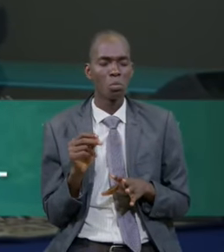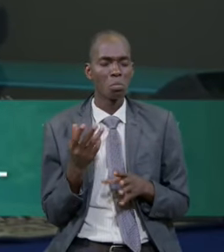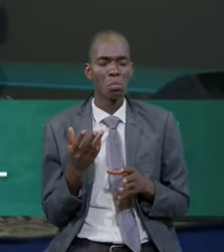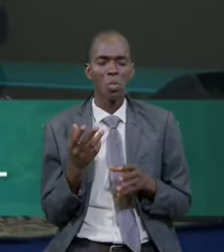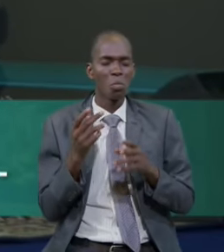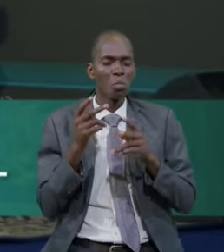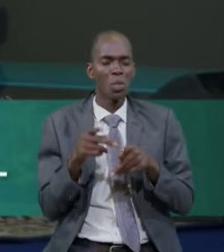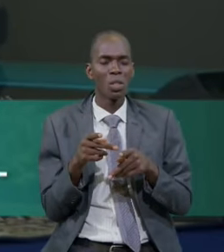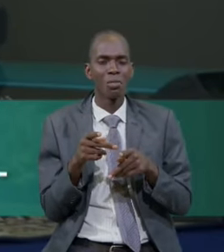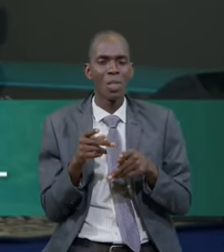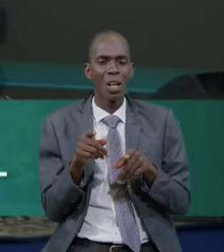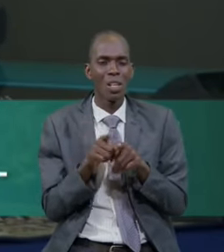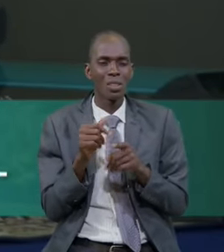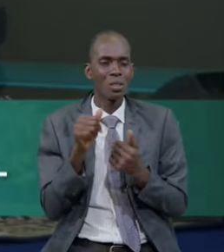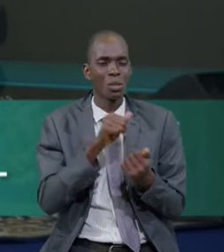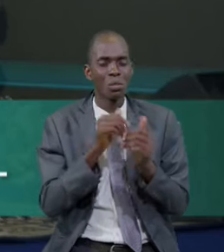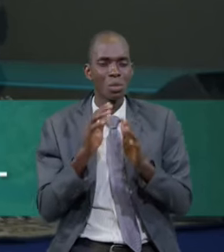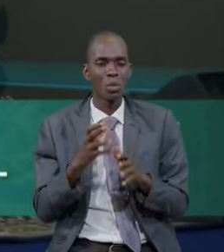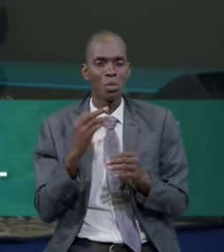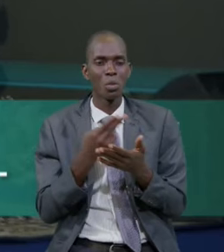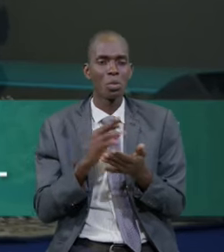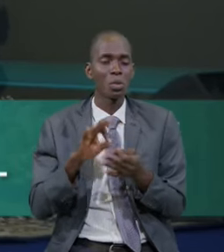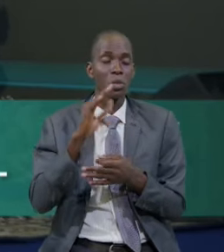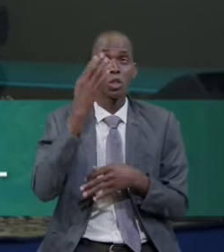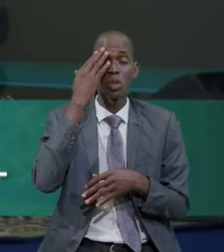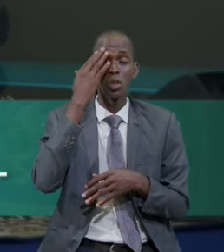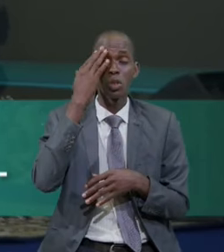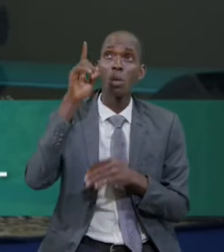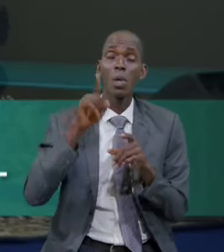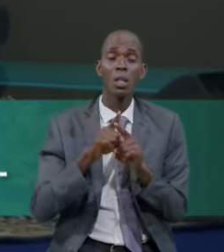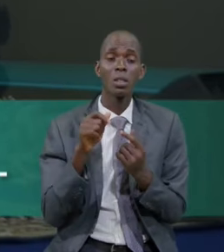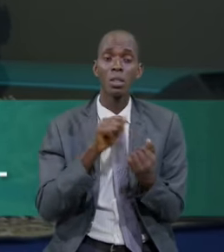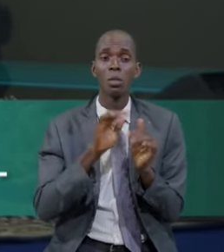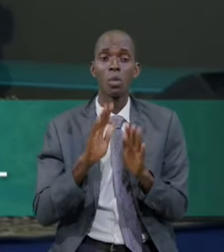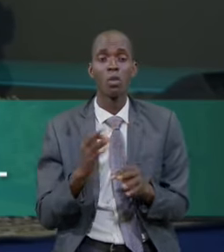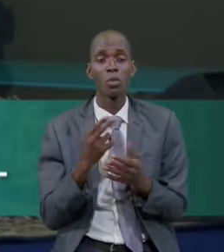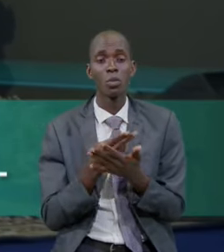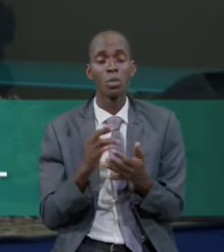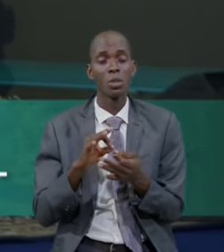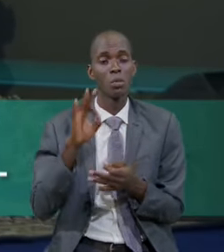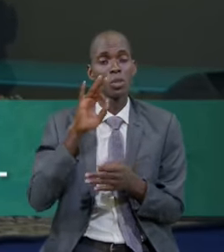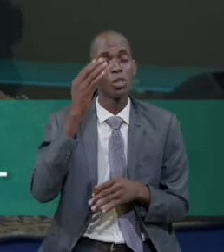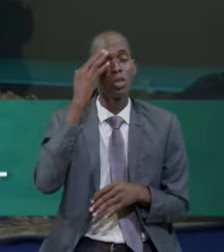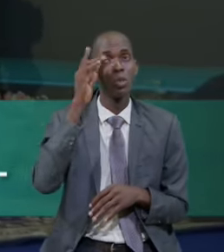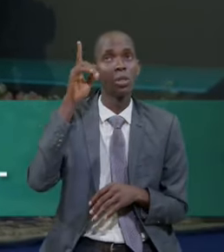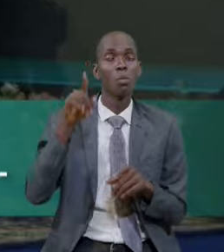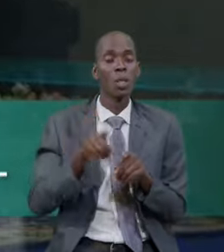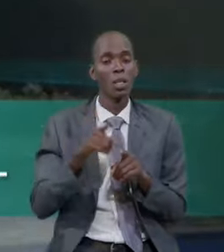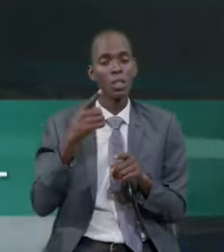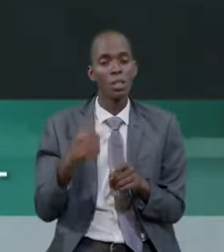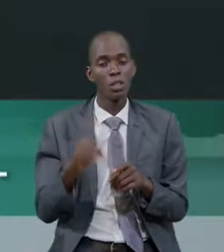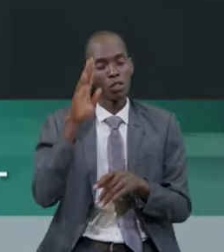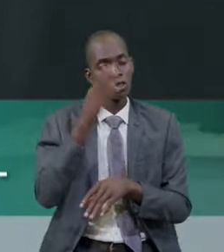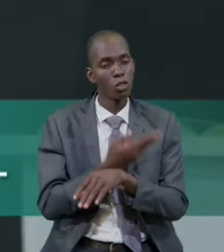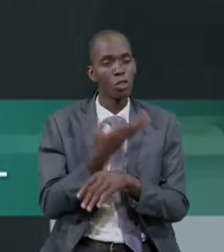du Saint-Esprit. Connais-le comme le Fils de Dieu. Connais-le comme le berger suffisant. Connais-le comme le